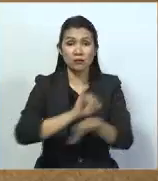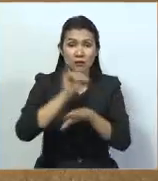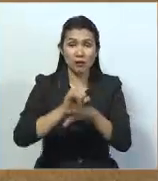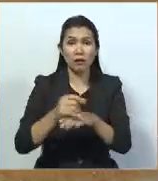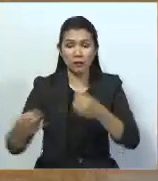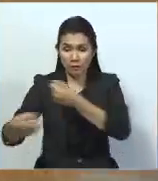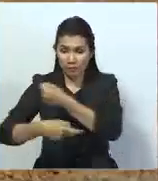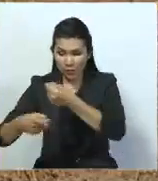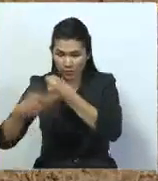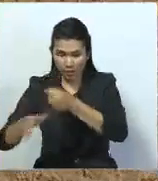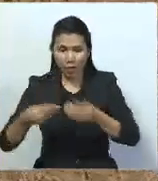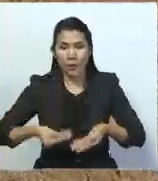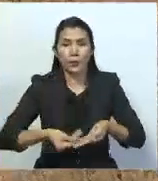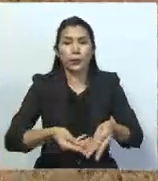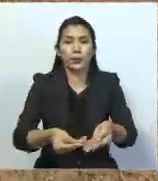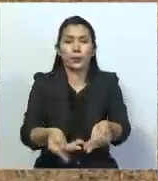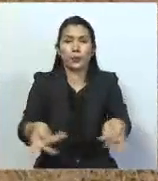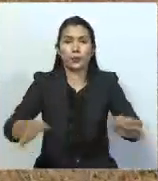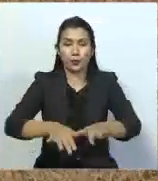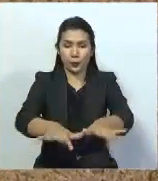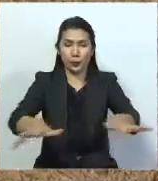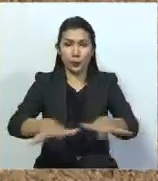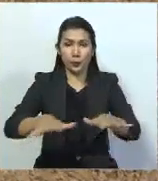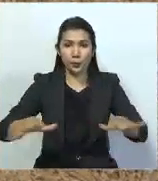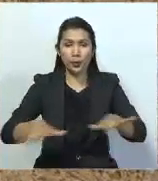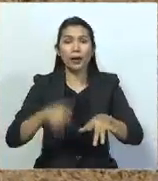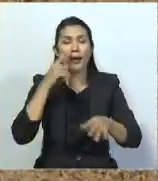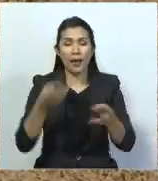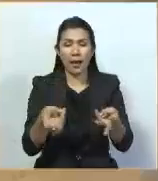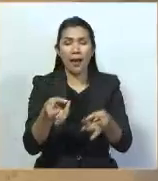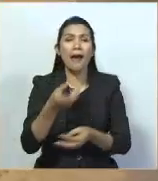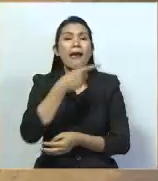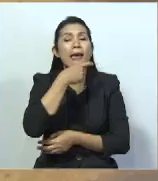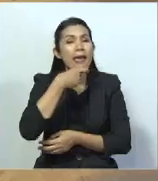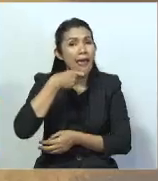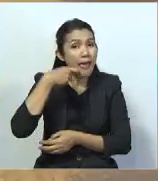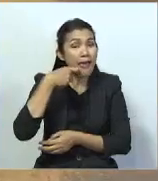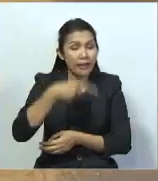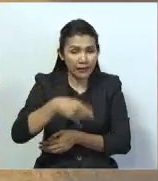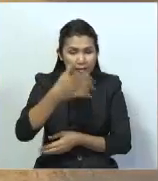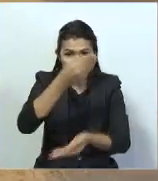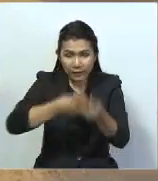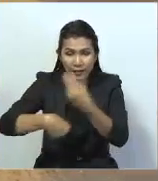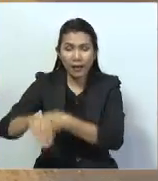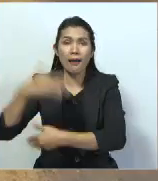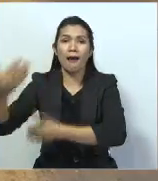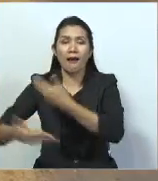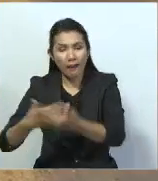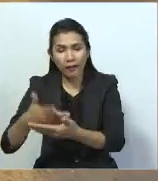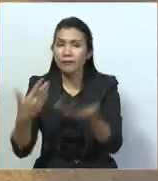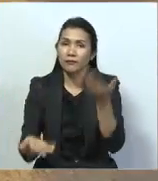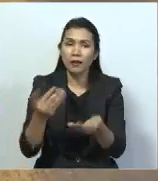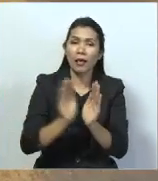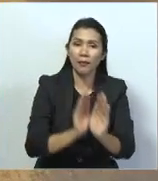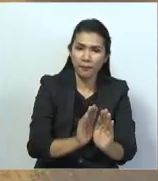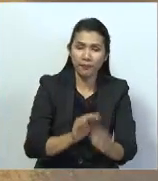าตากตามถนนและเขื่อนป้องกันตลิ่งริมแม่น้ำโขงเพื่อให้ข้าวแห้งก่อนนำไปขายแล้วก็เก็บไว้ในยุ้งข้าว